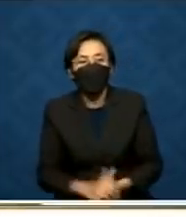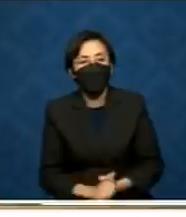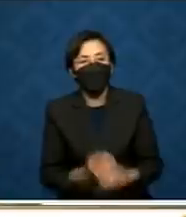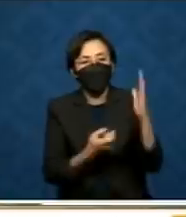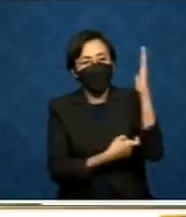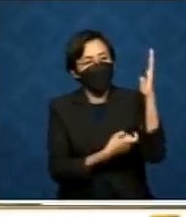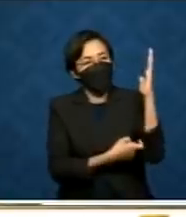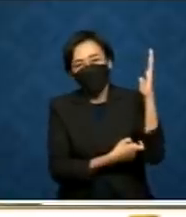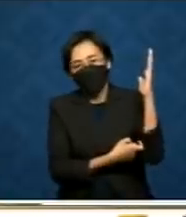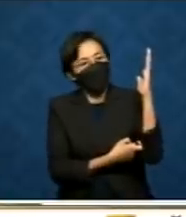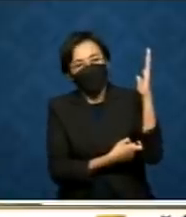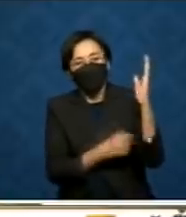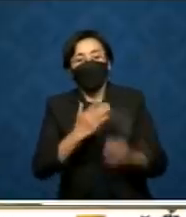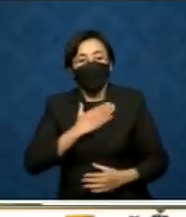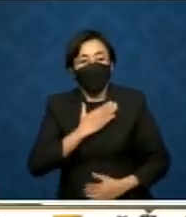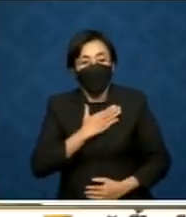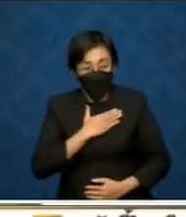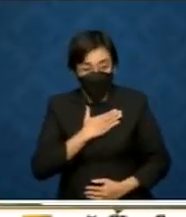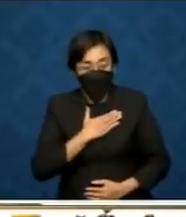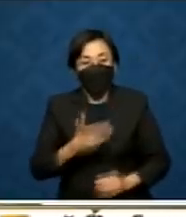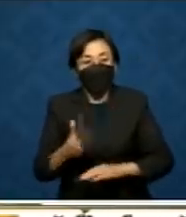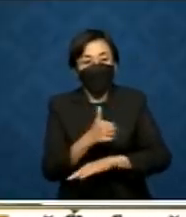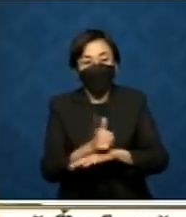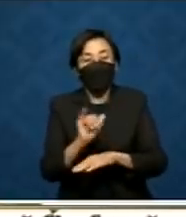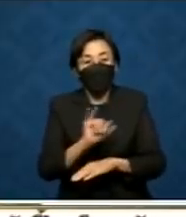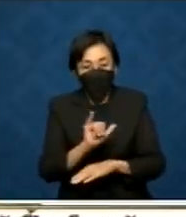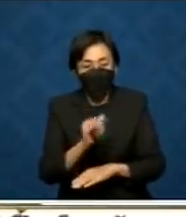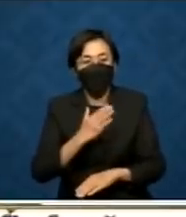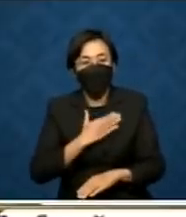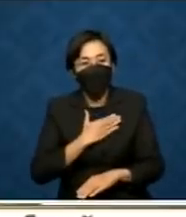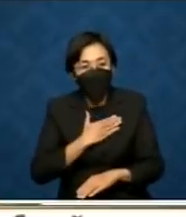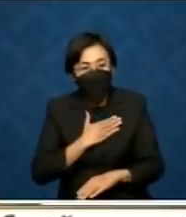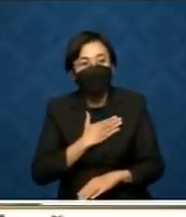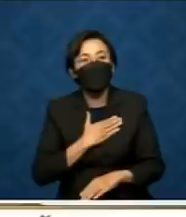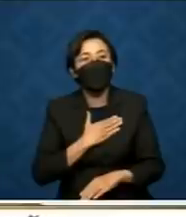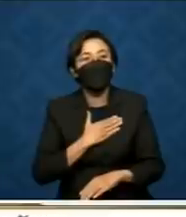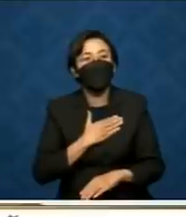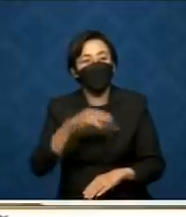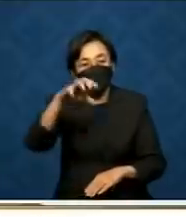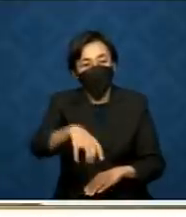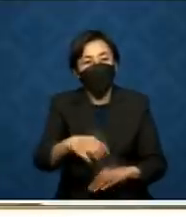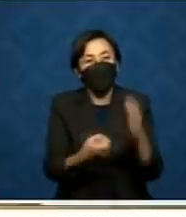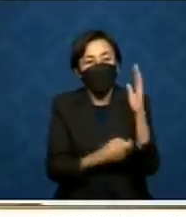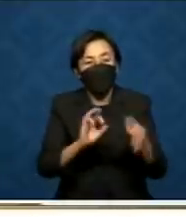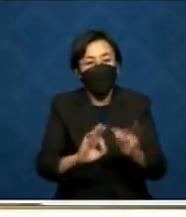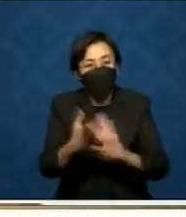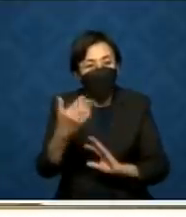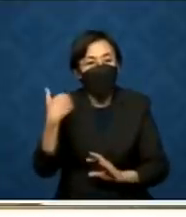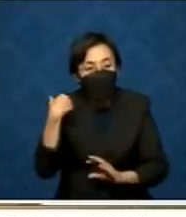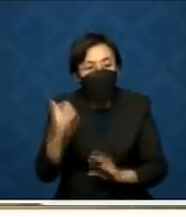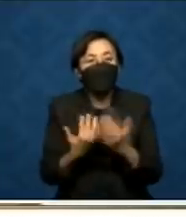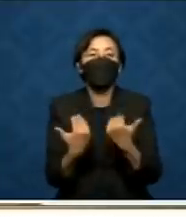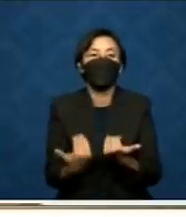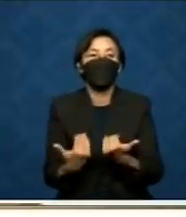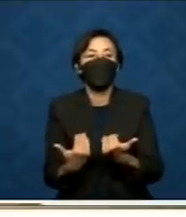ตำนานเยอะด้วยเมื่อก่อนผมยังยังไม่เข้าการเมืองวันดีคืนดีก็ไม่เขาก็อย่างโกดังอย่างทิ้งก็มีตำนานอย่างวันนี้